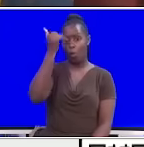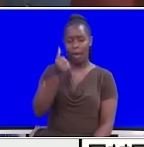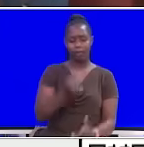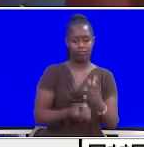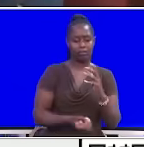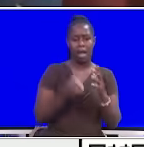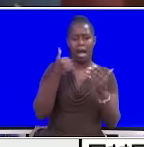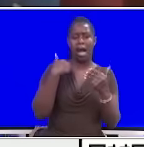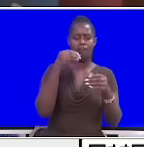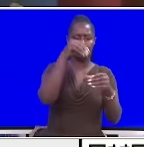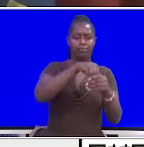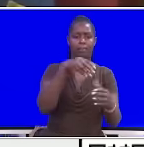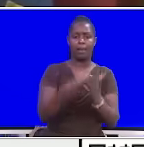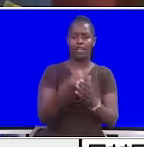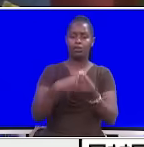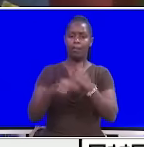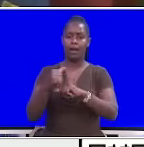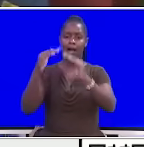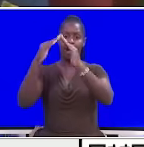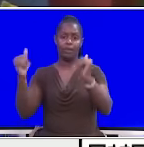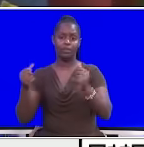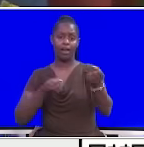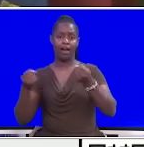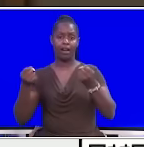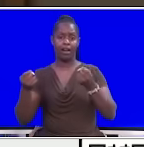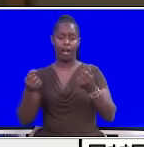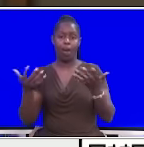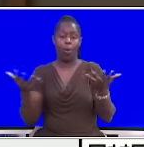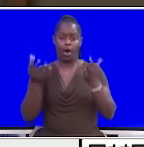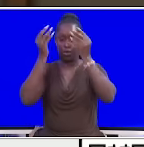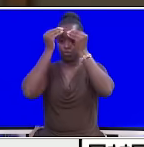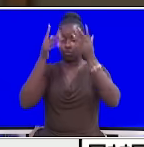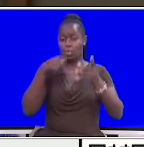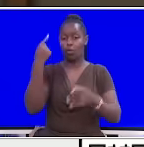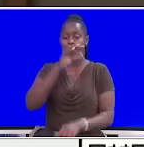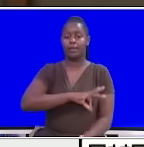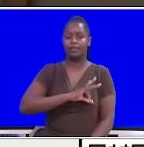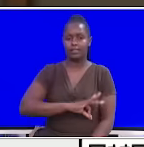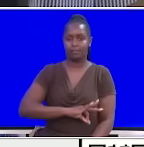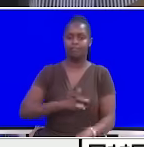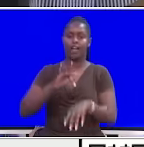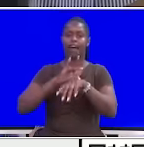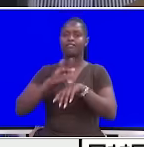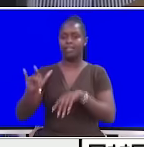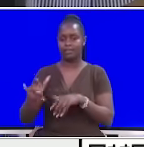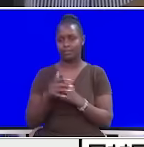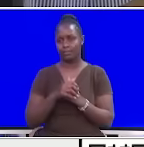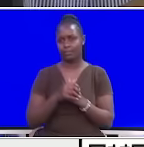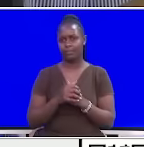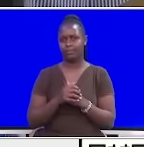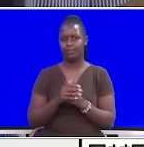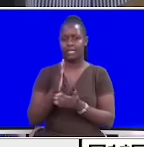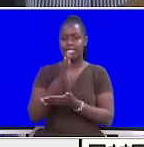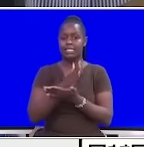nyumba, huku wanafunzi wanaofaidika na ufadhili wa serikali yake vilevile wakiathirika. Wamechukua pesa